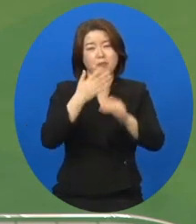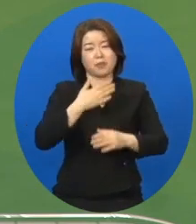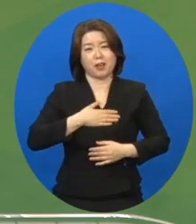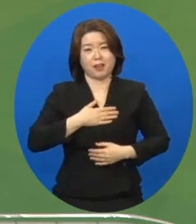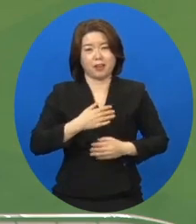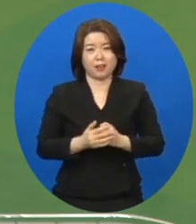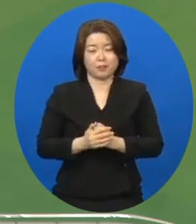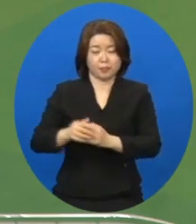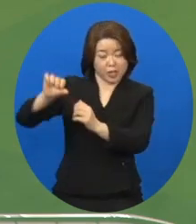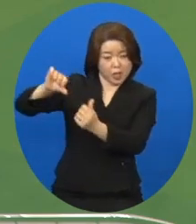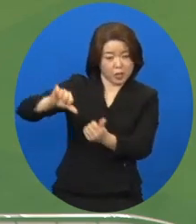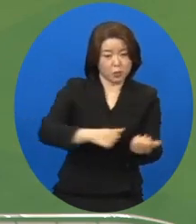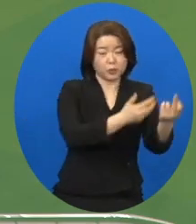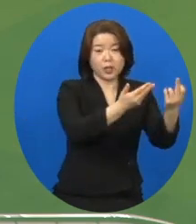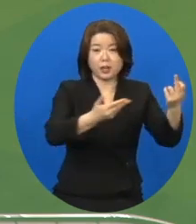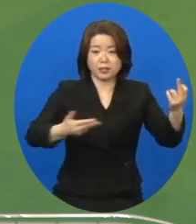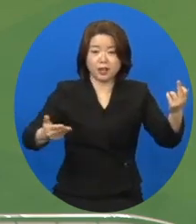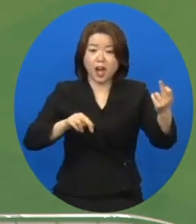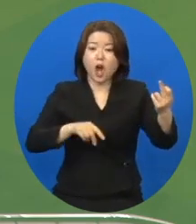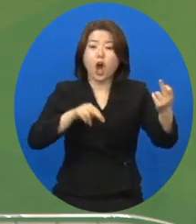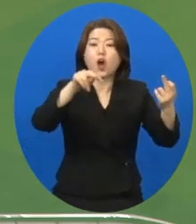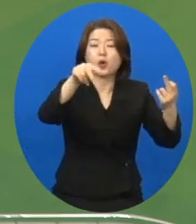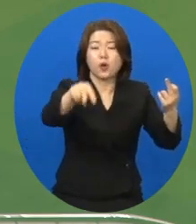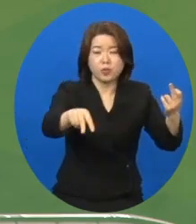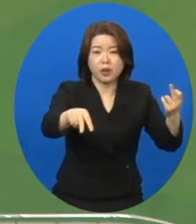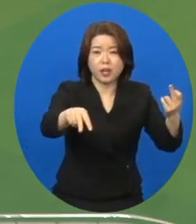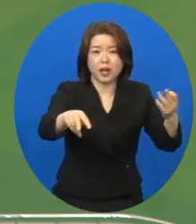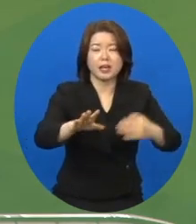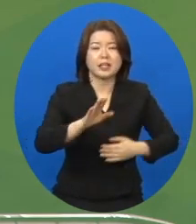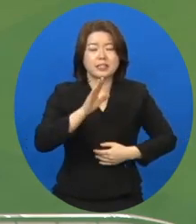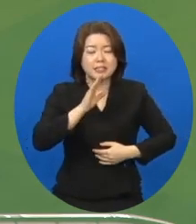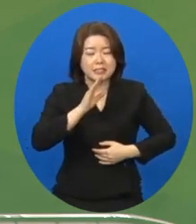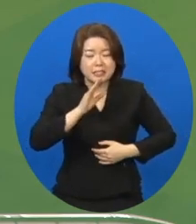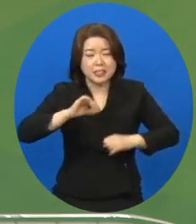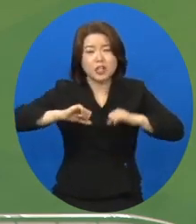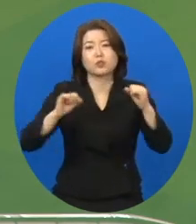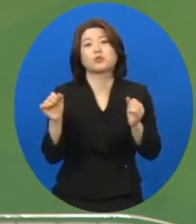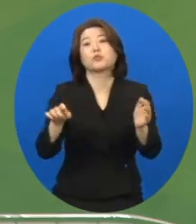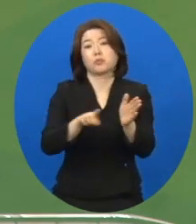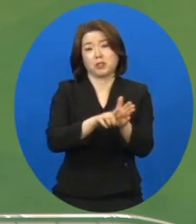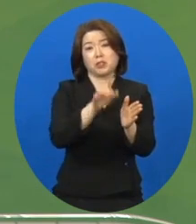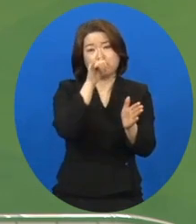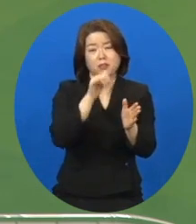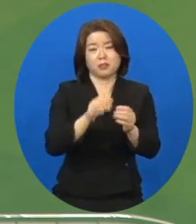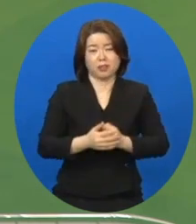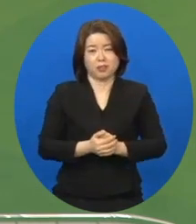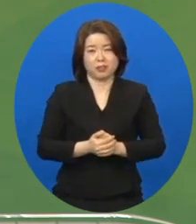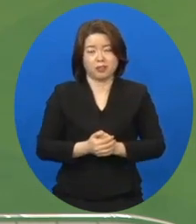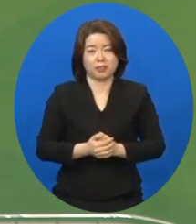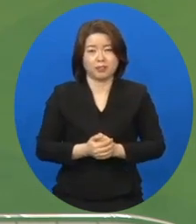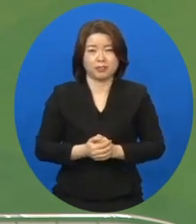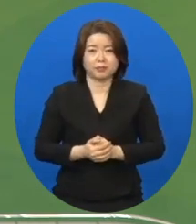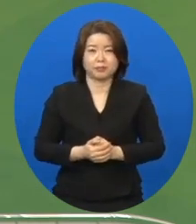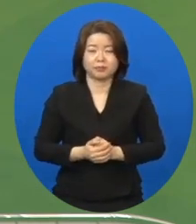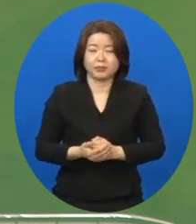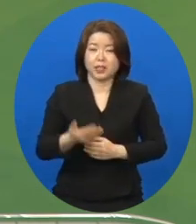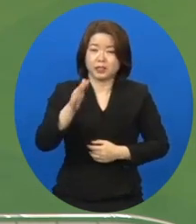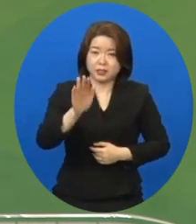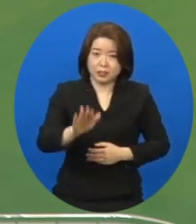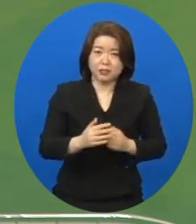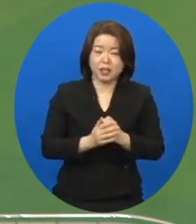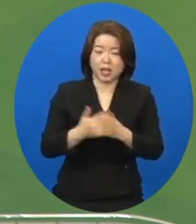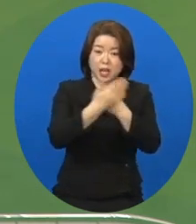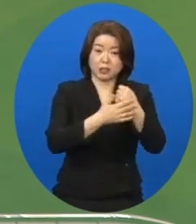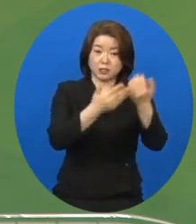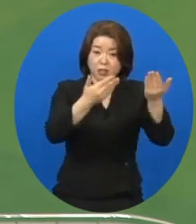가나안입니다. 순종의 걸음으로 요단강이 갈라지는 은혜를 체험해야 가나안 땅에 들어가는 거예요. 그런데